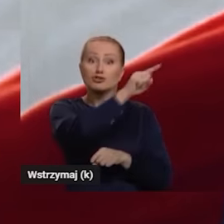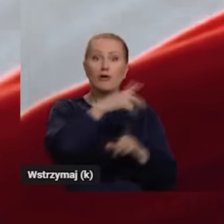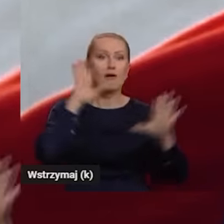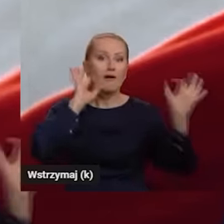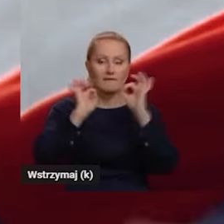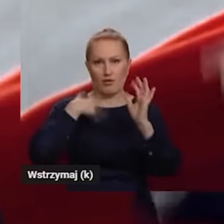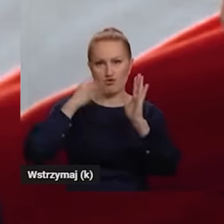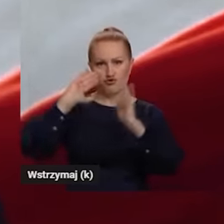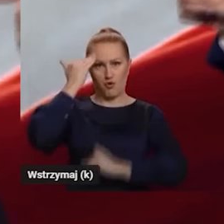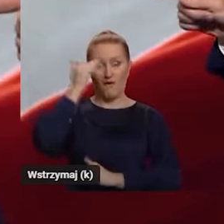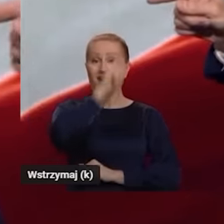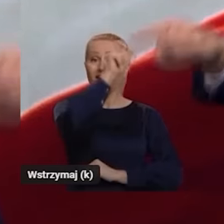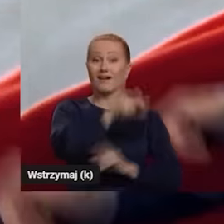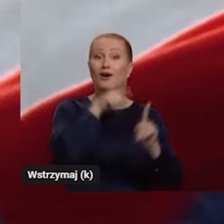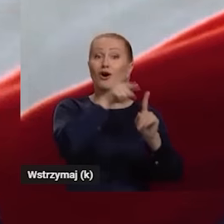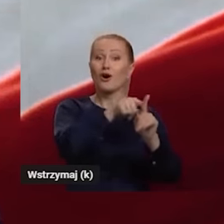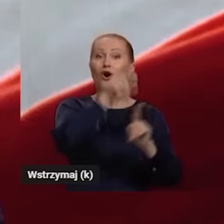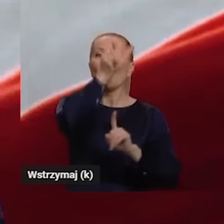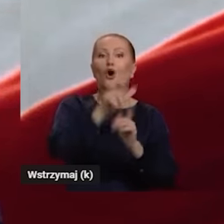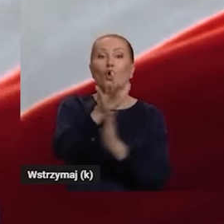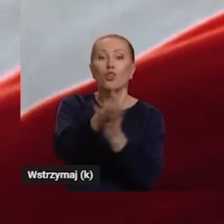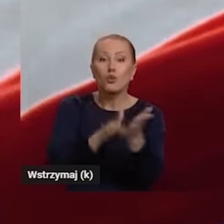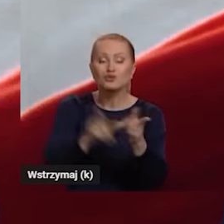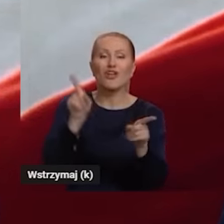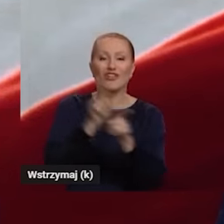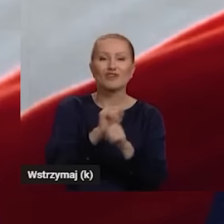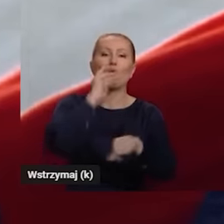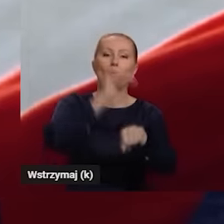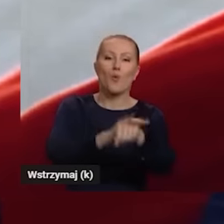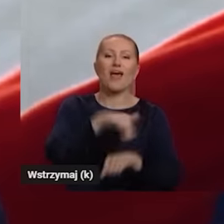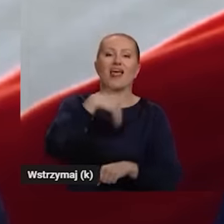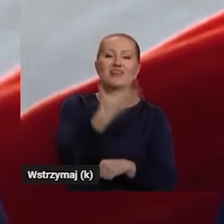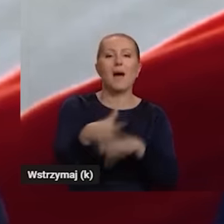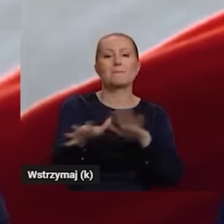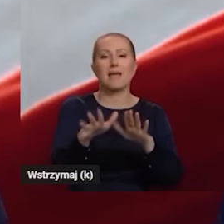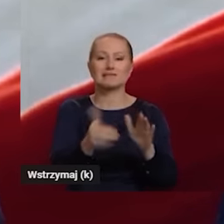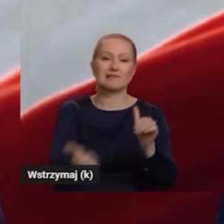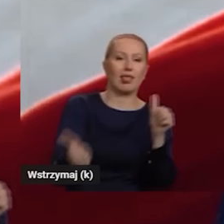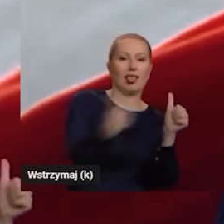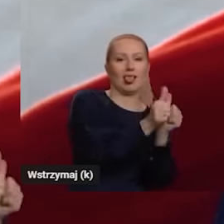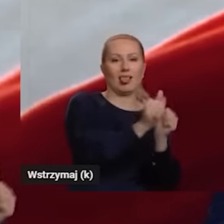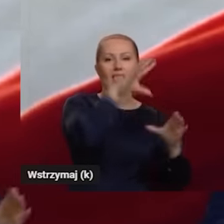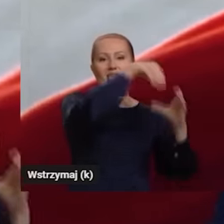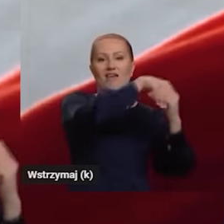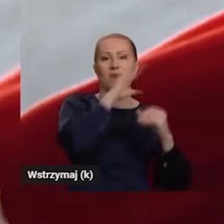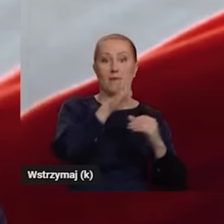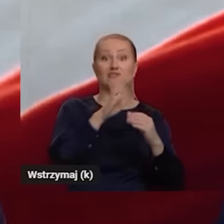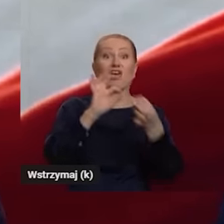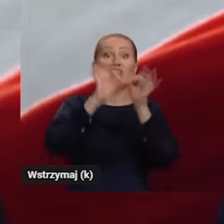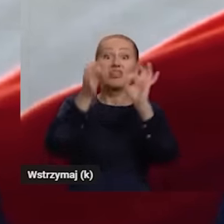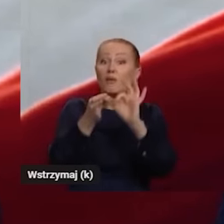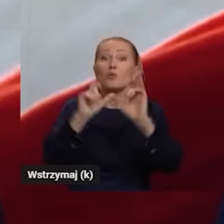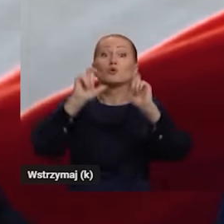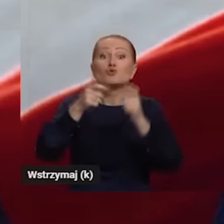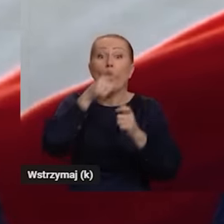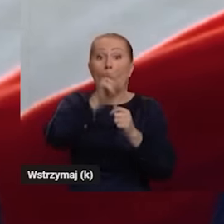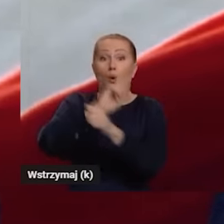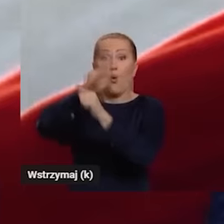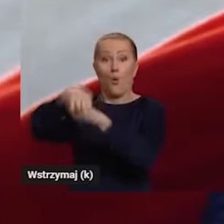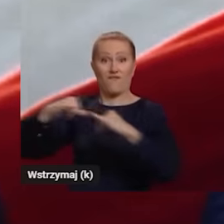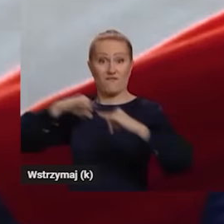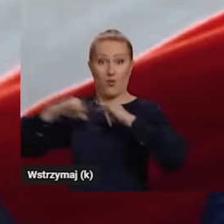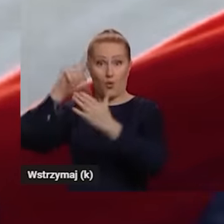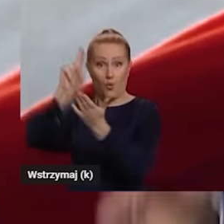że Donald Tusk ma obiecane stanowisko. Za co? Za to, że gdyby doszedł do władzy, będzie